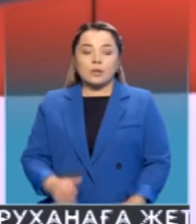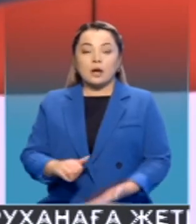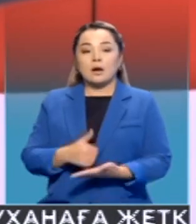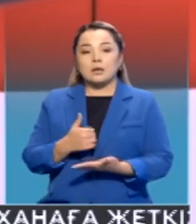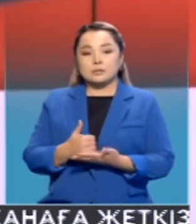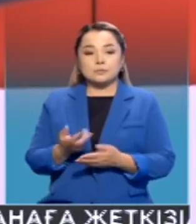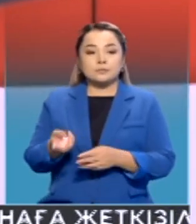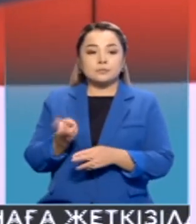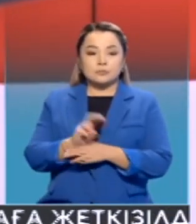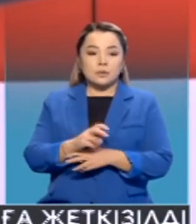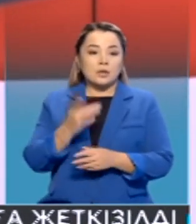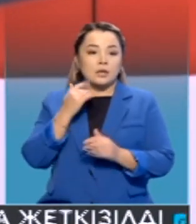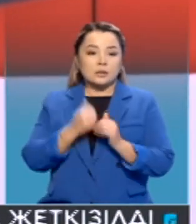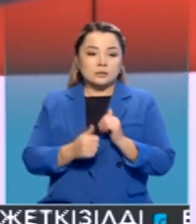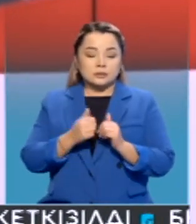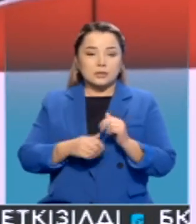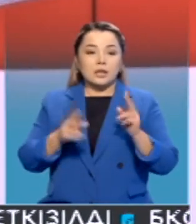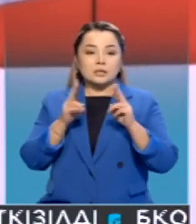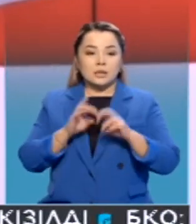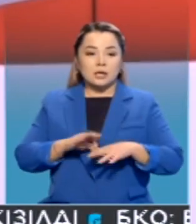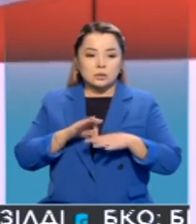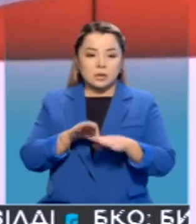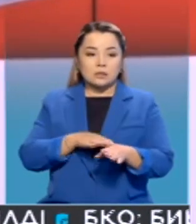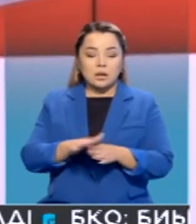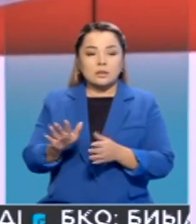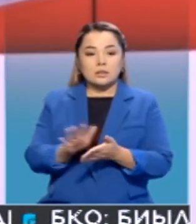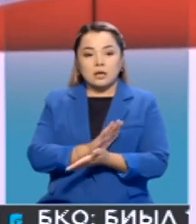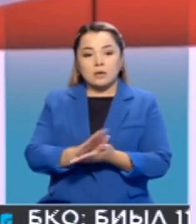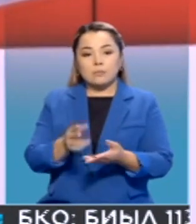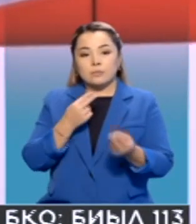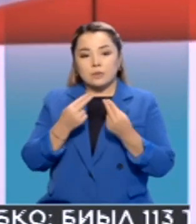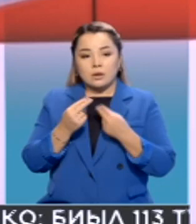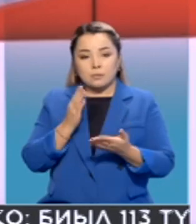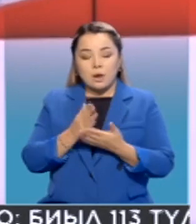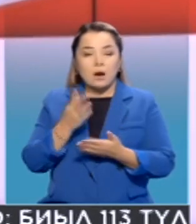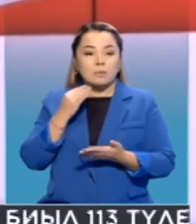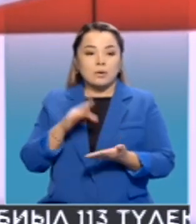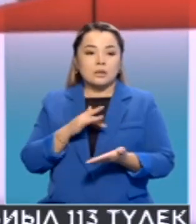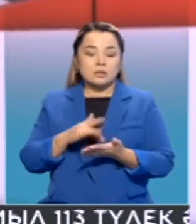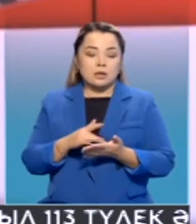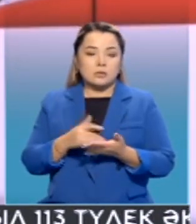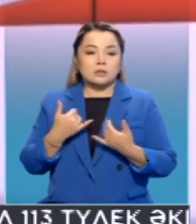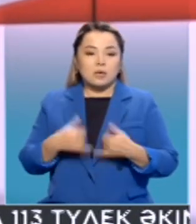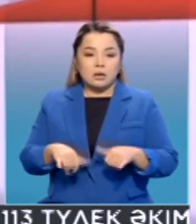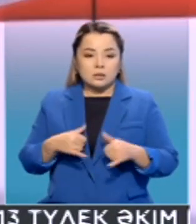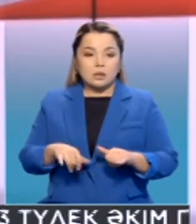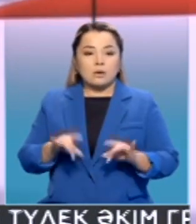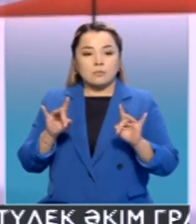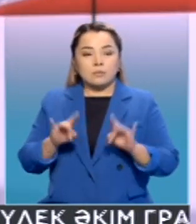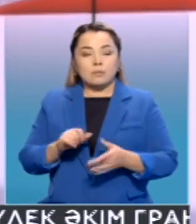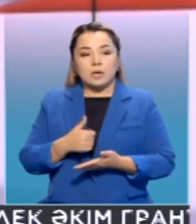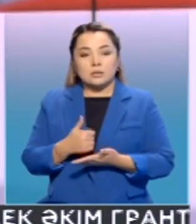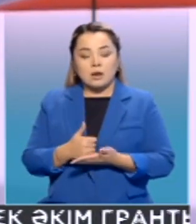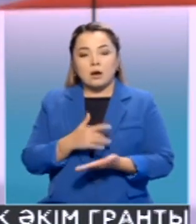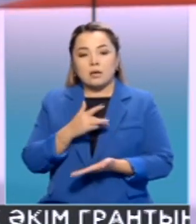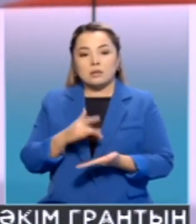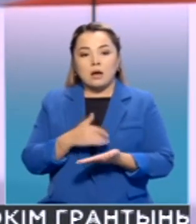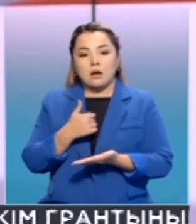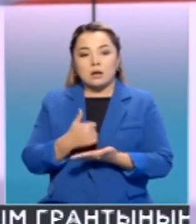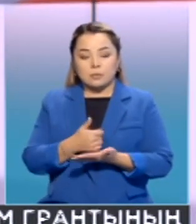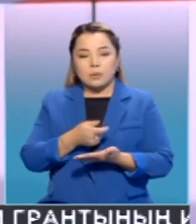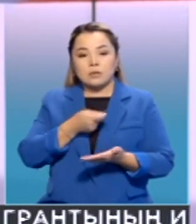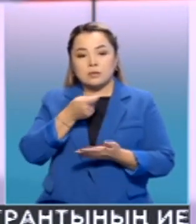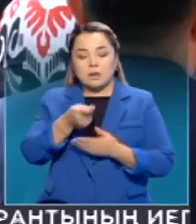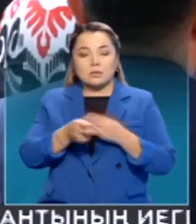Әкімдіктен келдік деп жиі тексеріс жүргізеді, тіпті тегін тамақтанып кетеді. Алматыдағы дәмхана мен мейрамхана басшылары қала әкіміне осындай